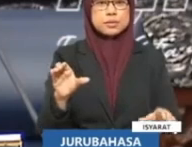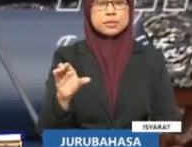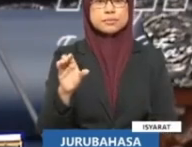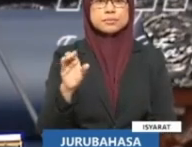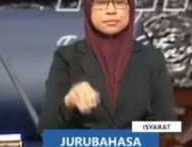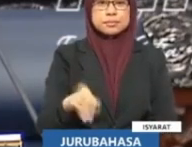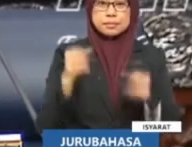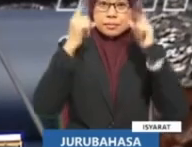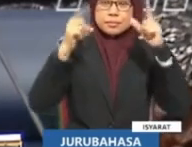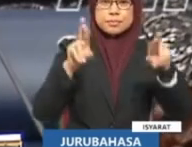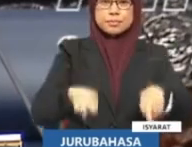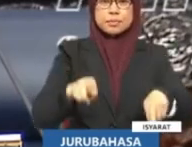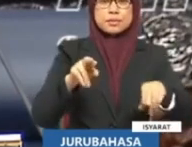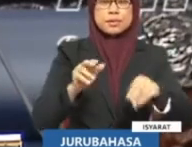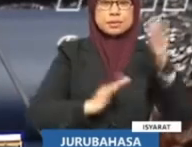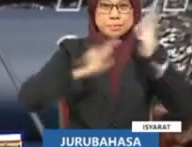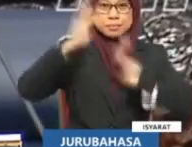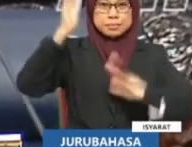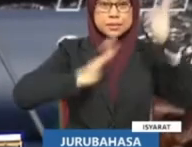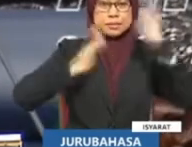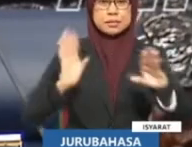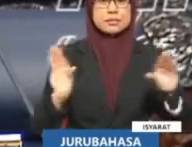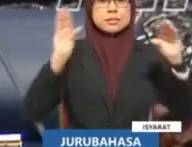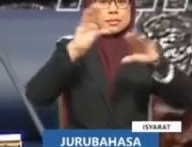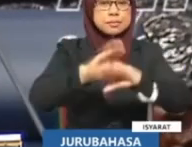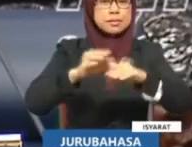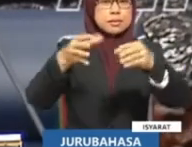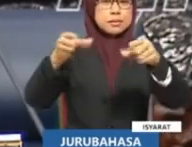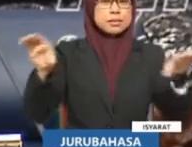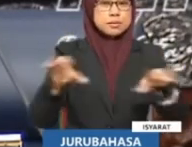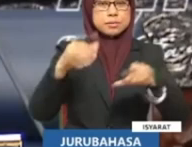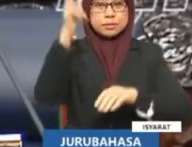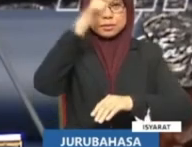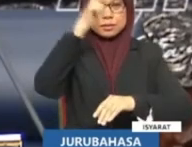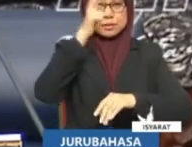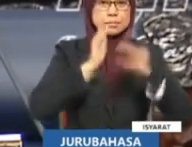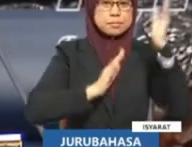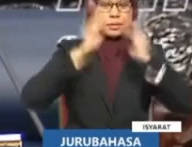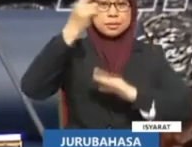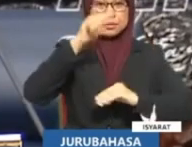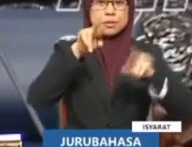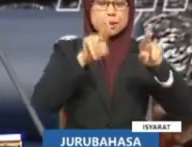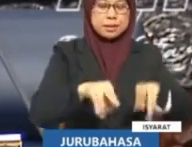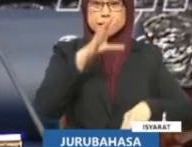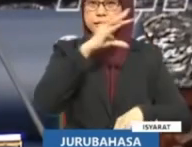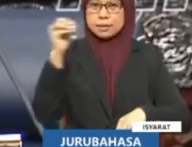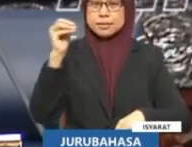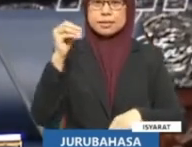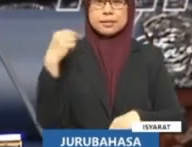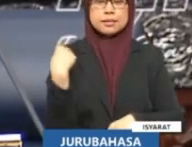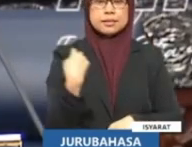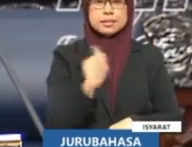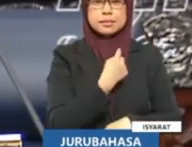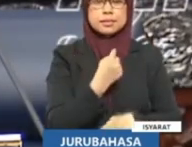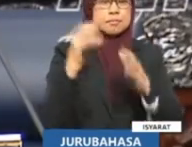menyadarkan rakyat Malaysia betapa besarnya subsidi yang diberikan oleh kerajaan kita kepada rakyat dan dengan ini